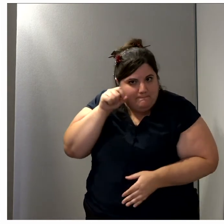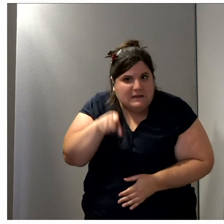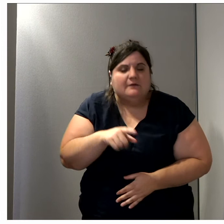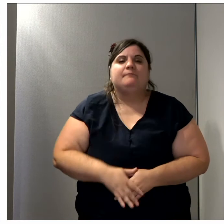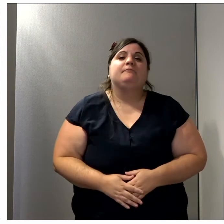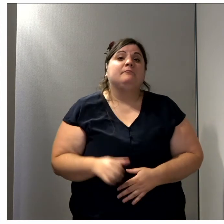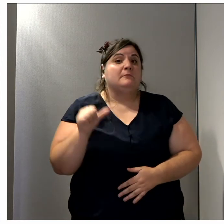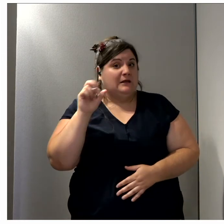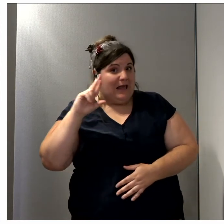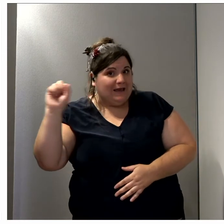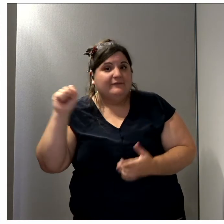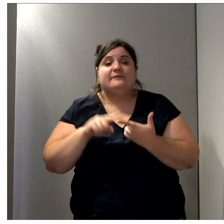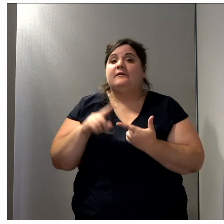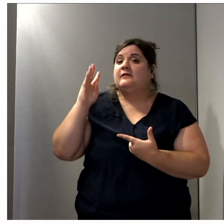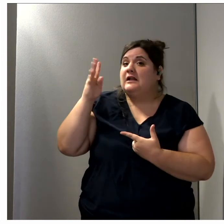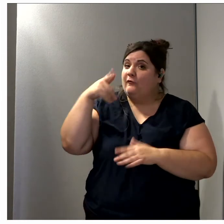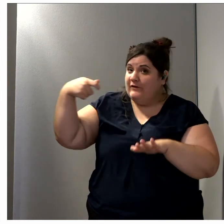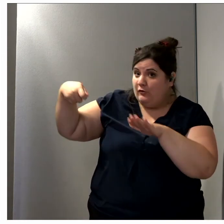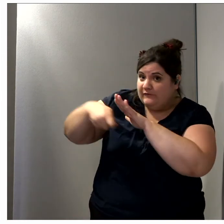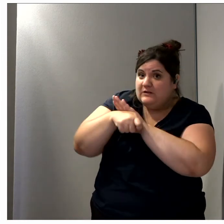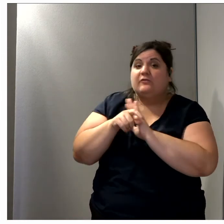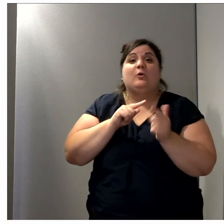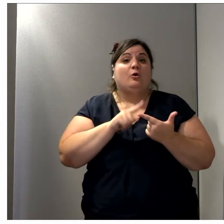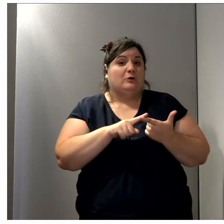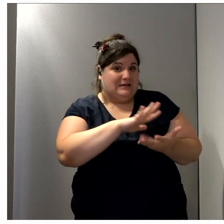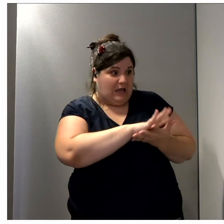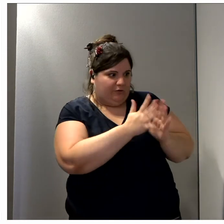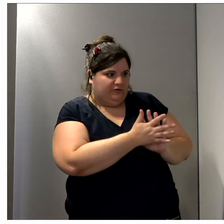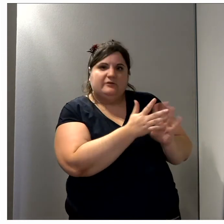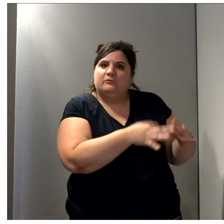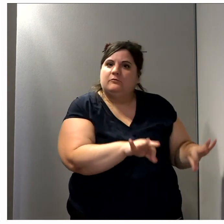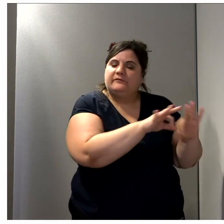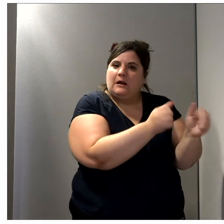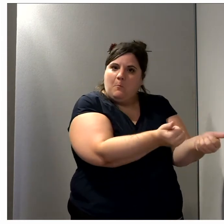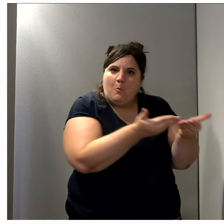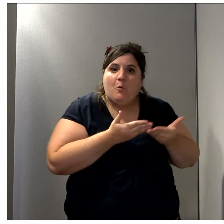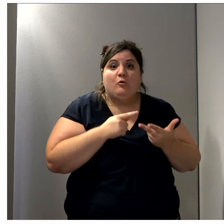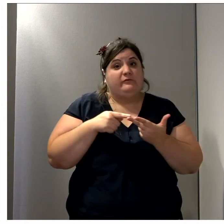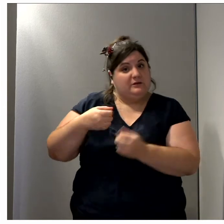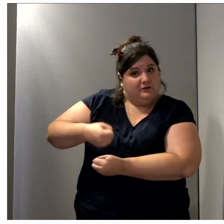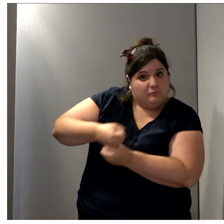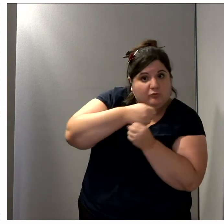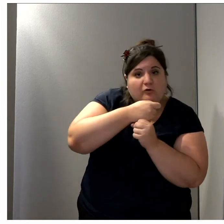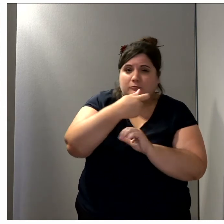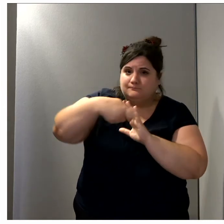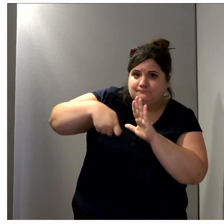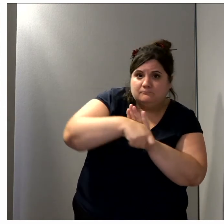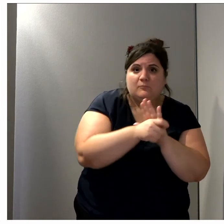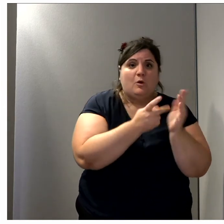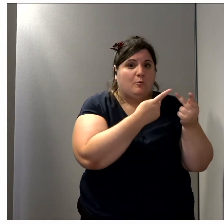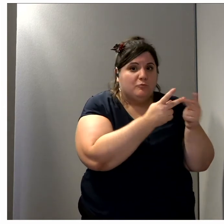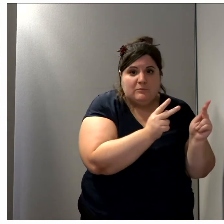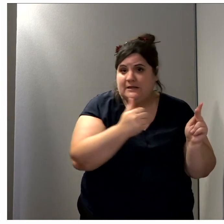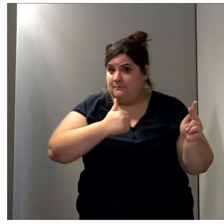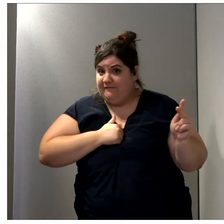financeurs, d'une association qui a mis à disposition gratuite un lieu d'accueil, de sponsors publics, privés, une